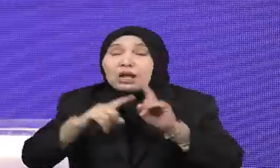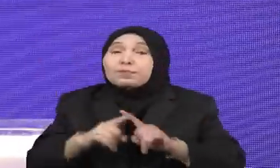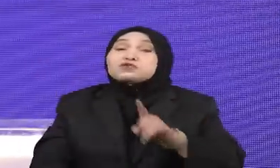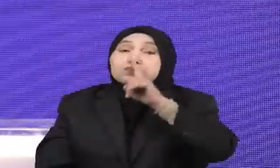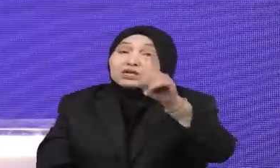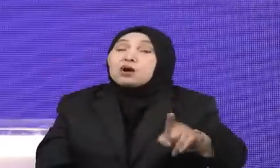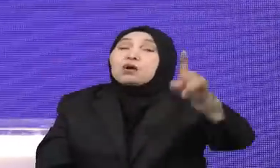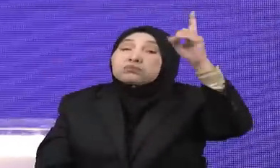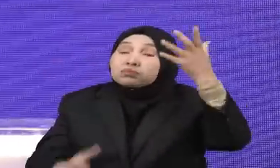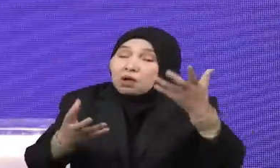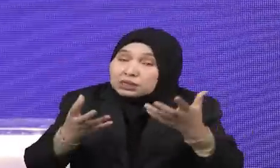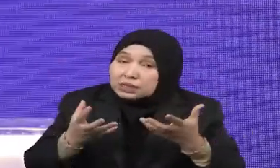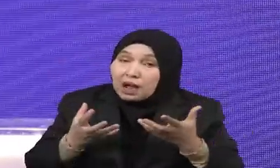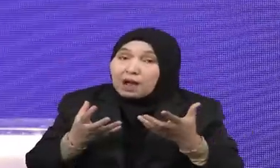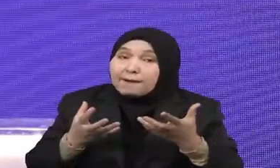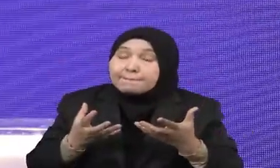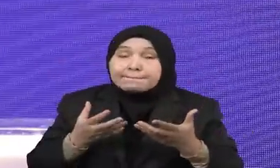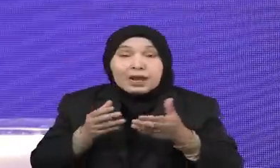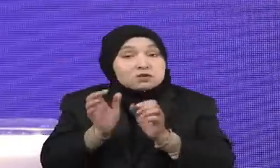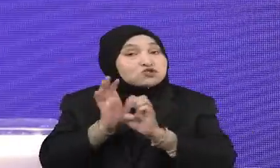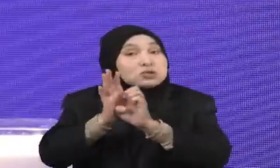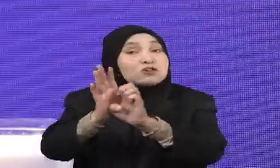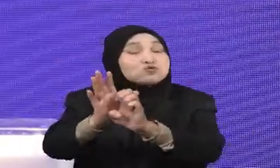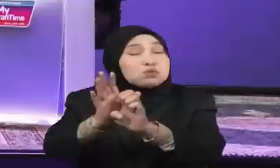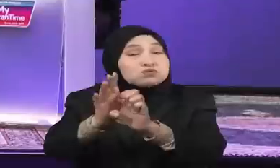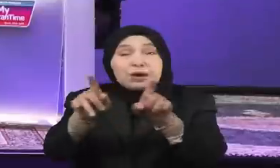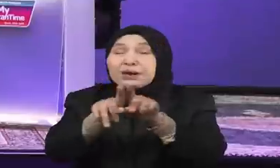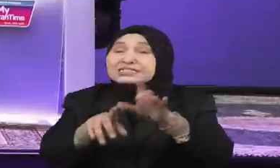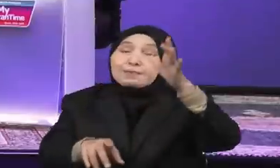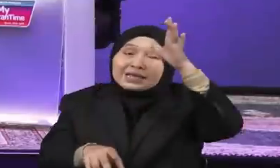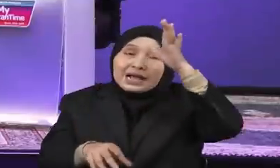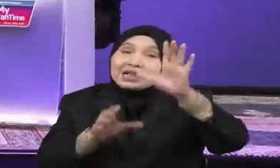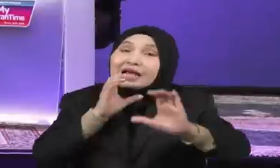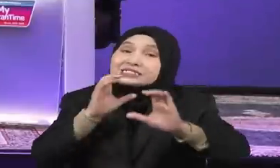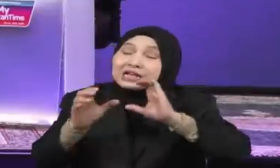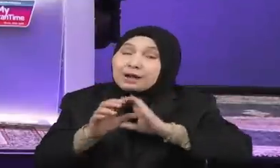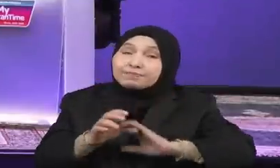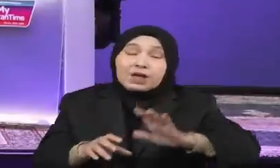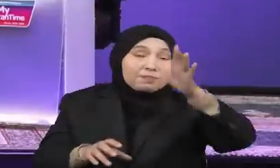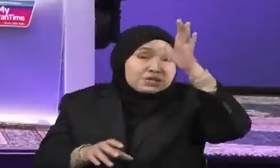Allah mendedahkan lebih kurang macam Ayah lah sebenarnya